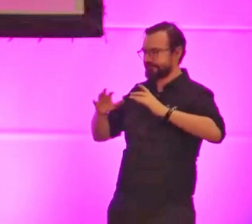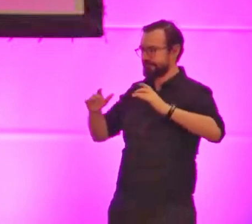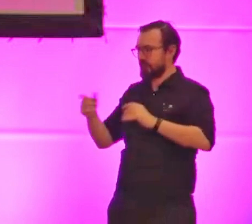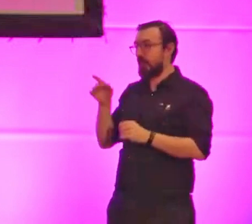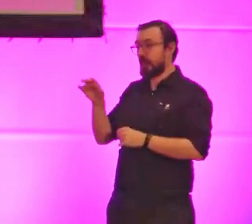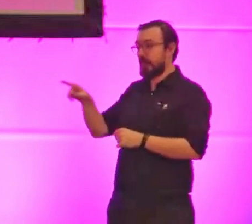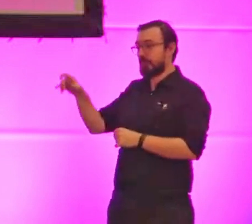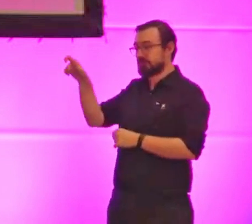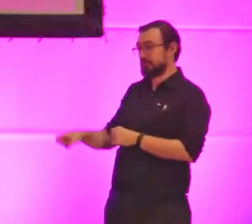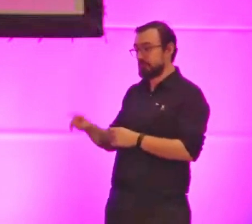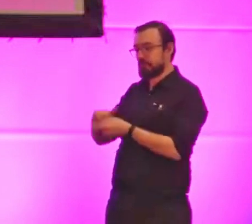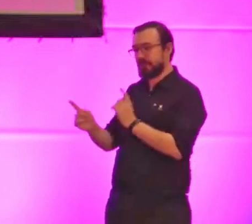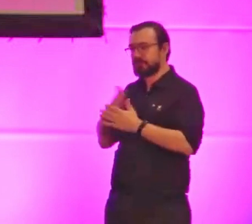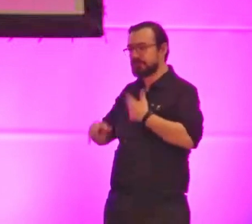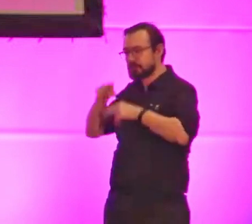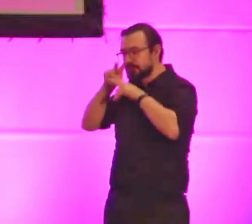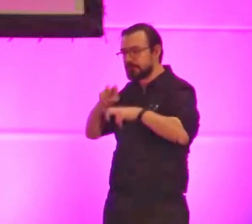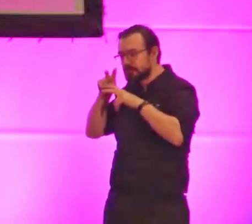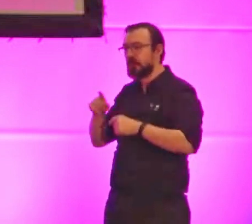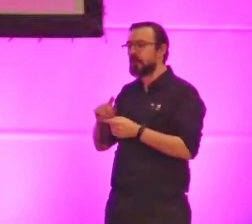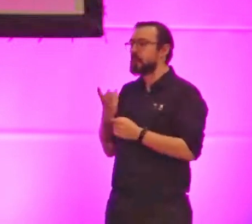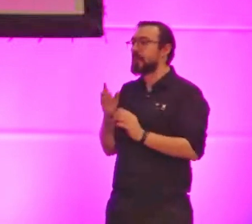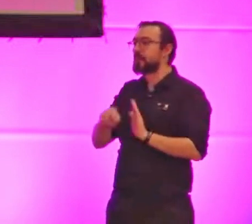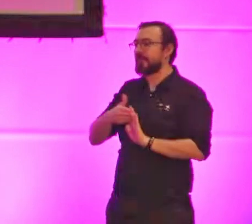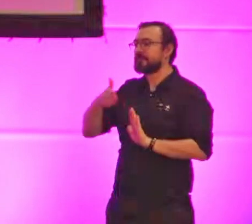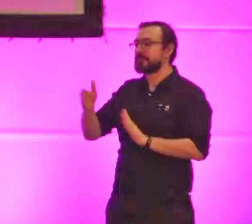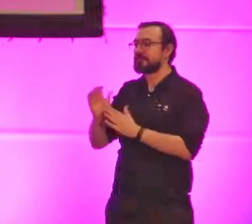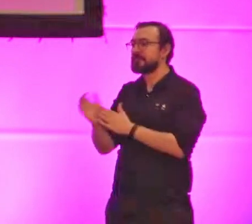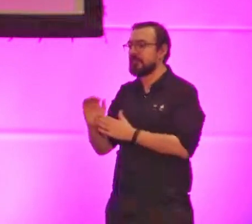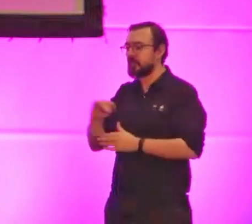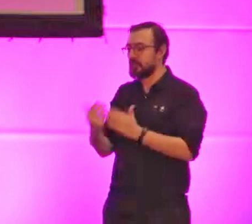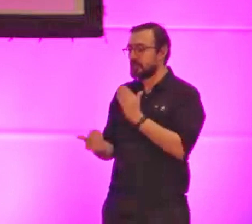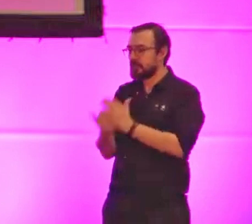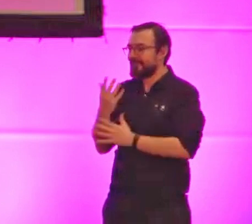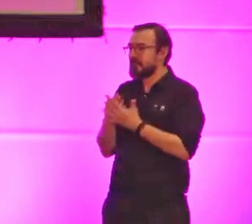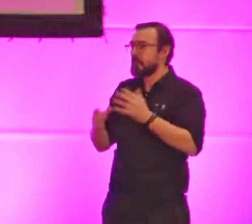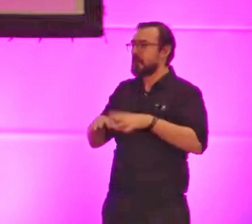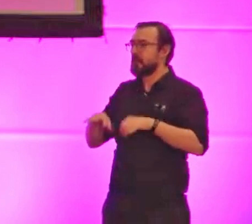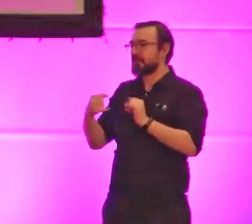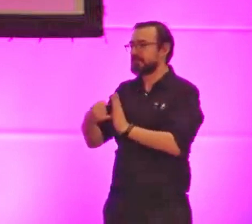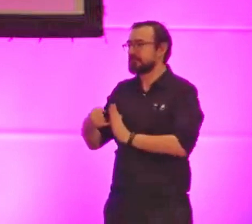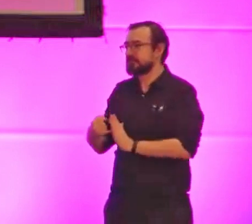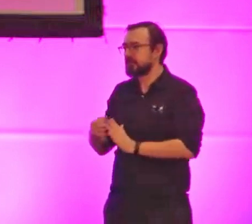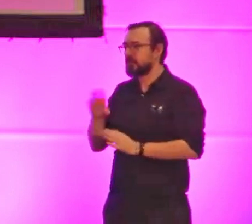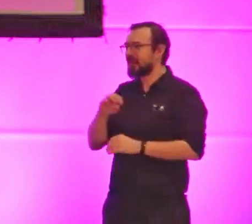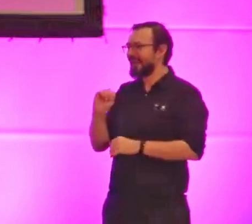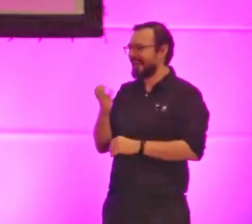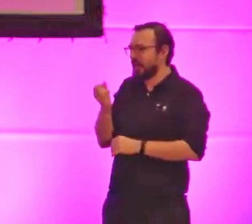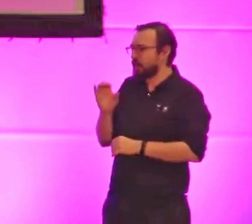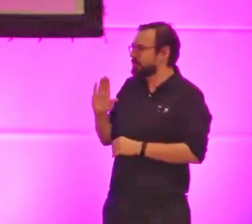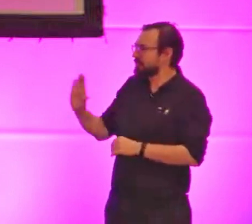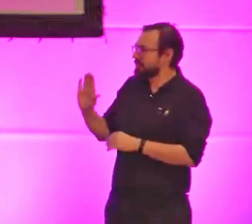intresserad. Och sen ett par månader senare så kom det ytterligare uppgifter. Och det var ju då från Ekos.